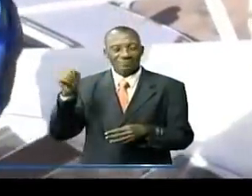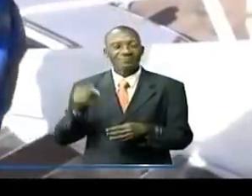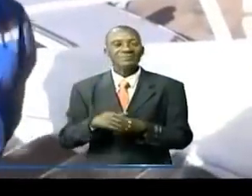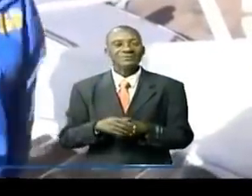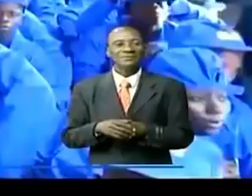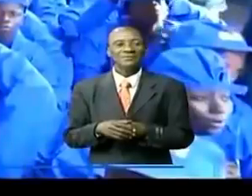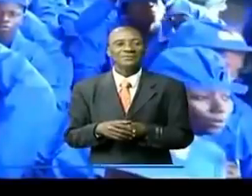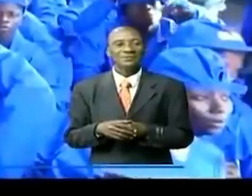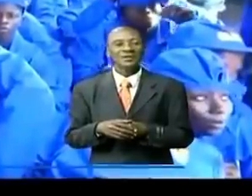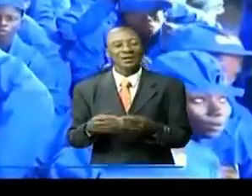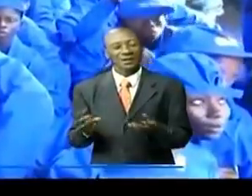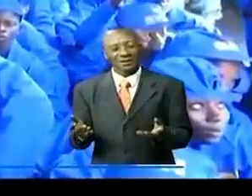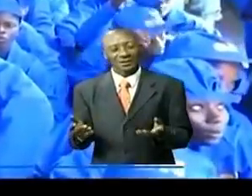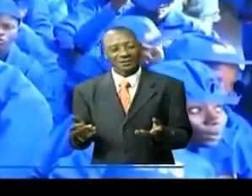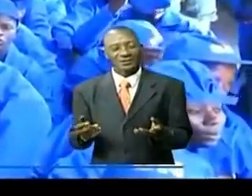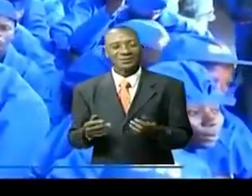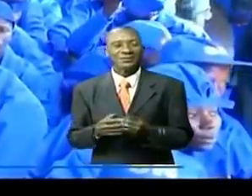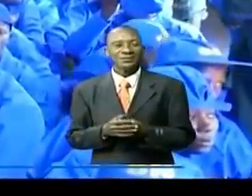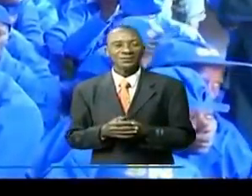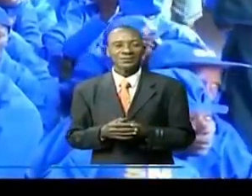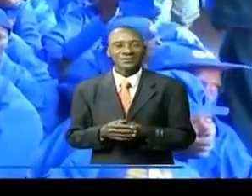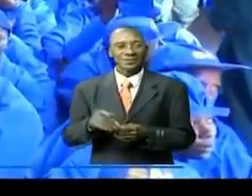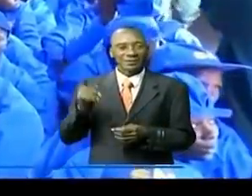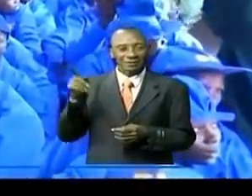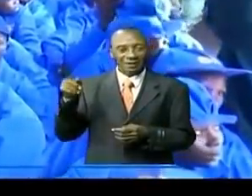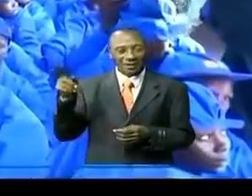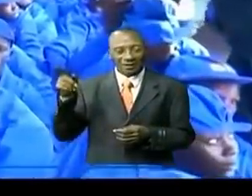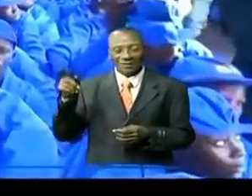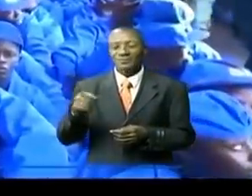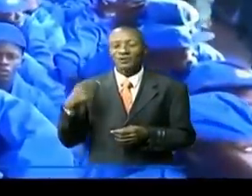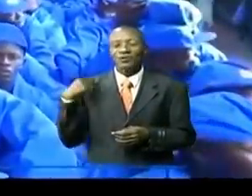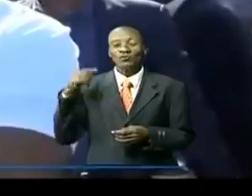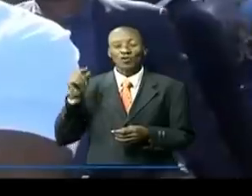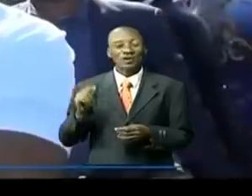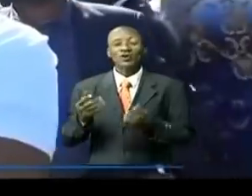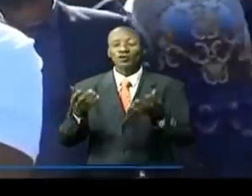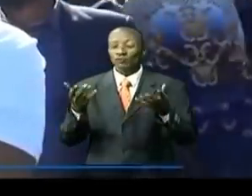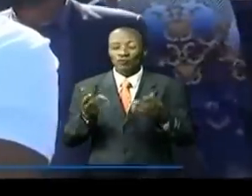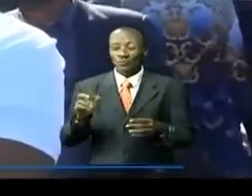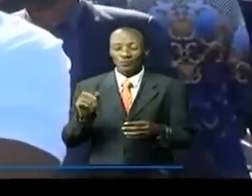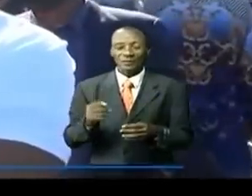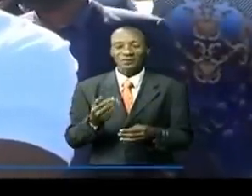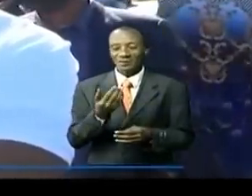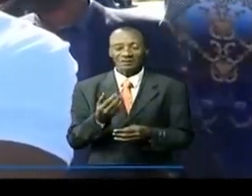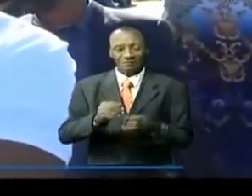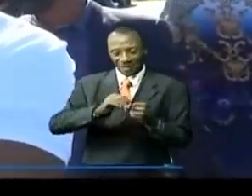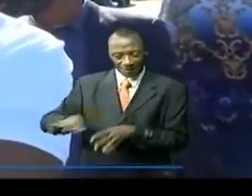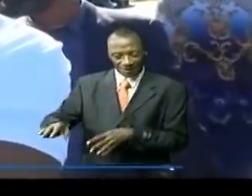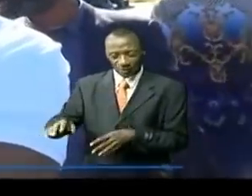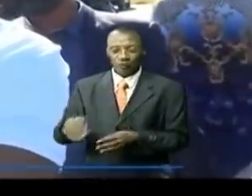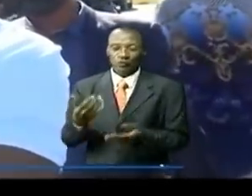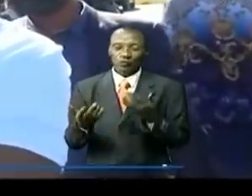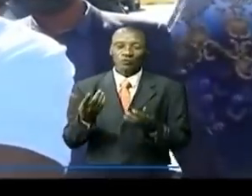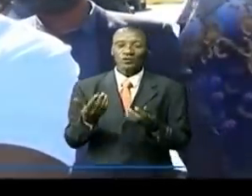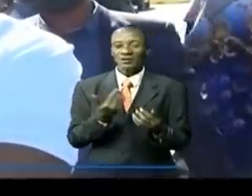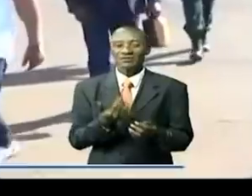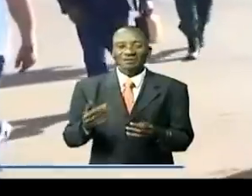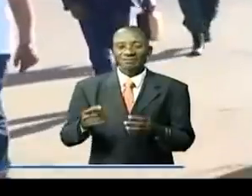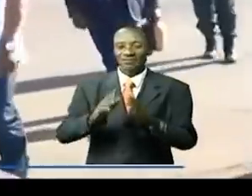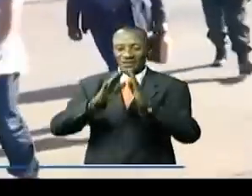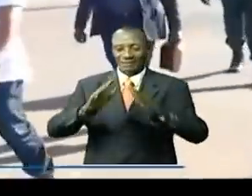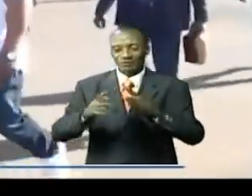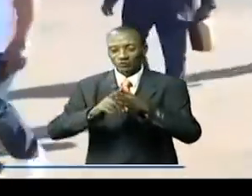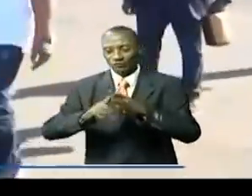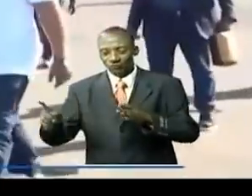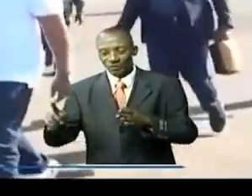à destination de Kanyama KCC pour le service national. C'était en présence du vice-gouverneur de province, Jacob Kamfa Kimimba, accompagné du